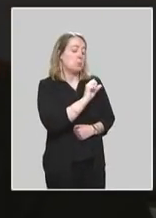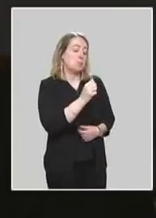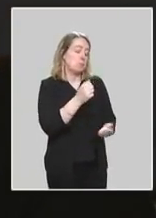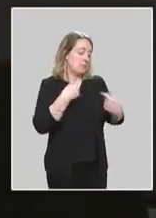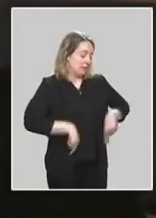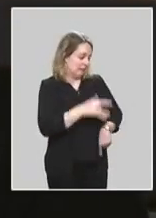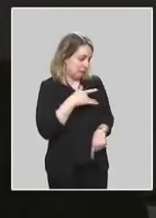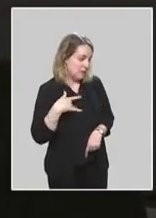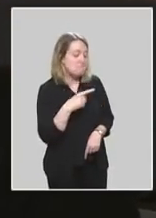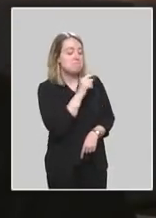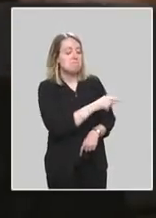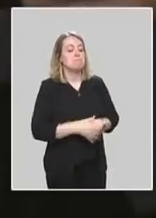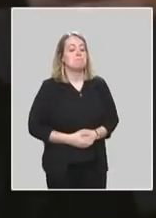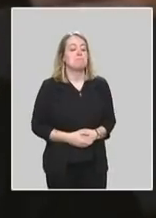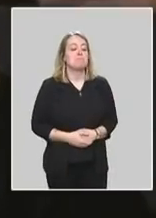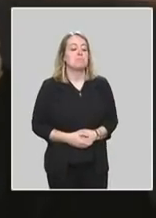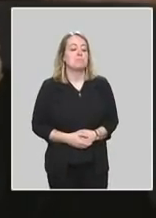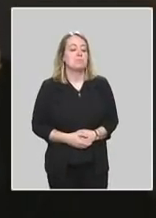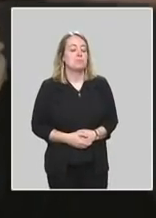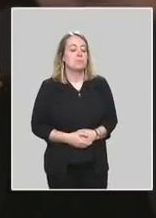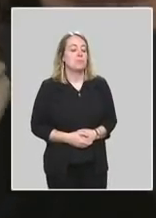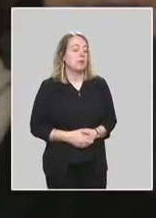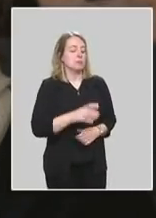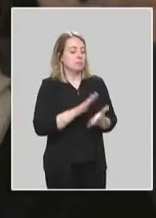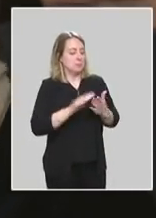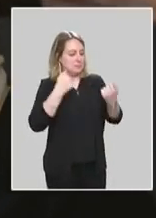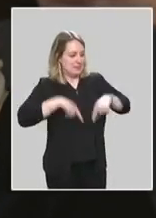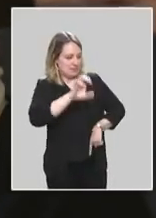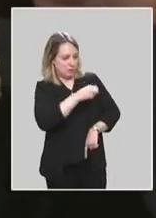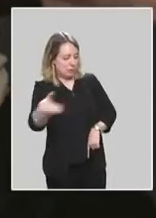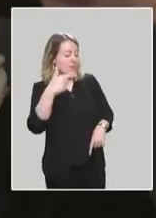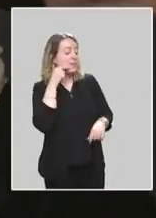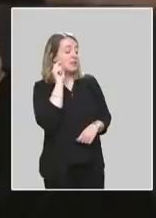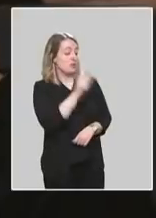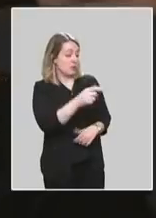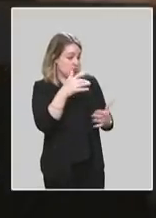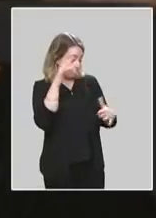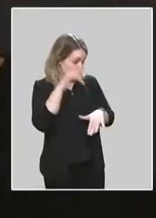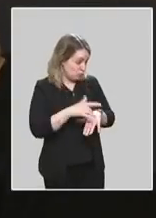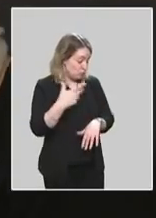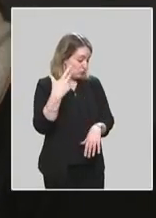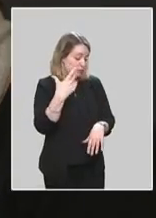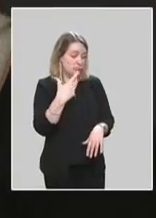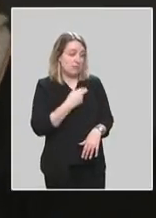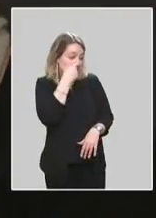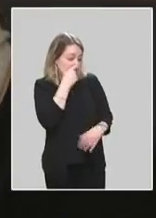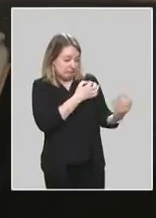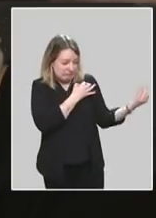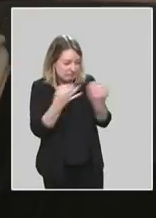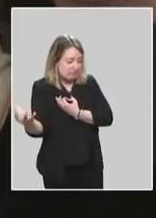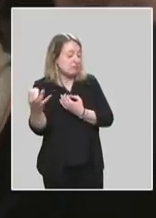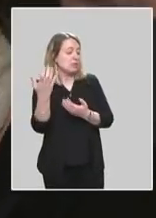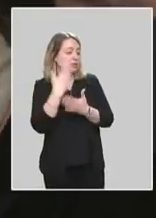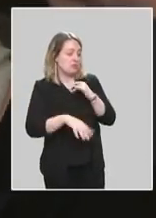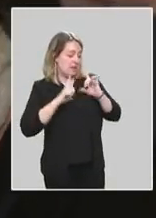D'abord, est-ce que vous envisagez des tests systématiques dans les écoles? On se souvient des modèles de l'équipe de Vittoria Colizza qui